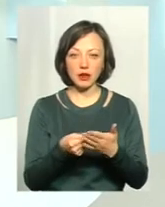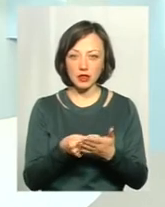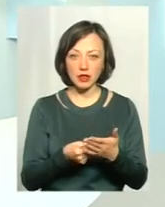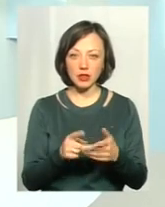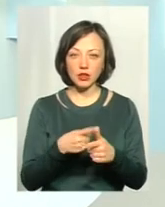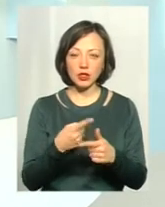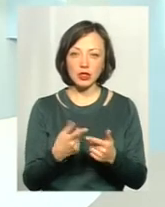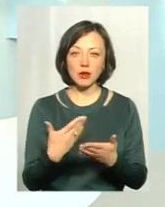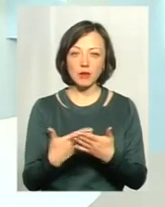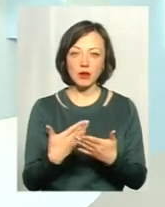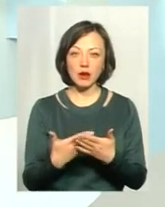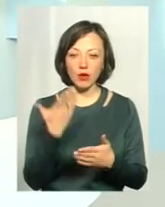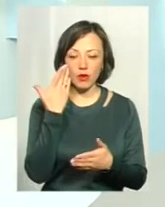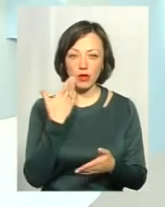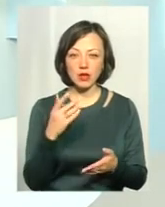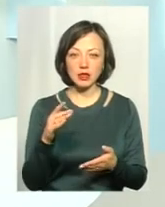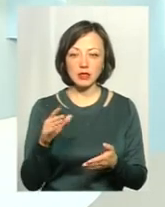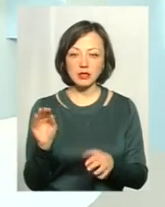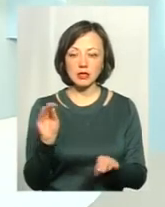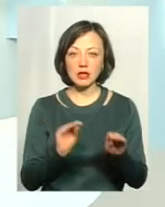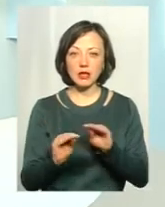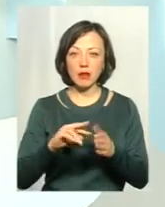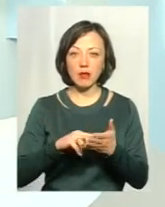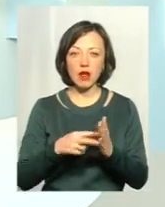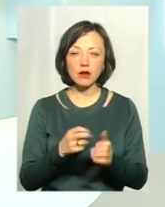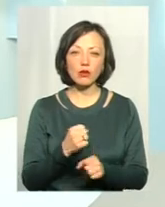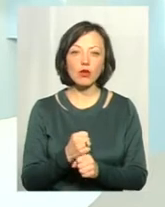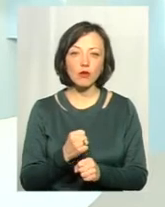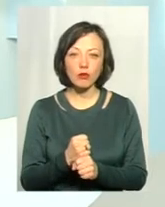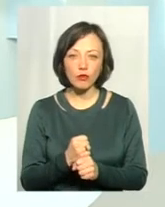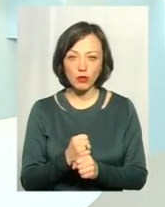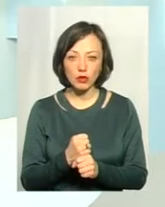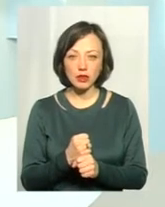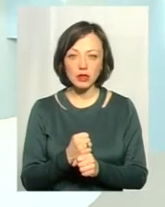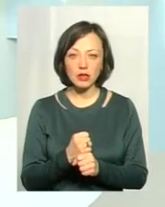Чи, наприклад, ми, коли складаємо план роботи з ними, ми, наприклад,